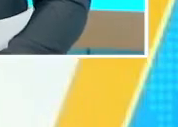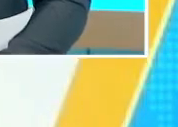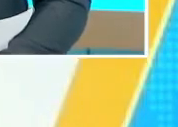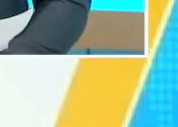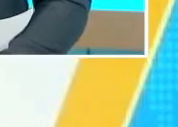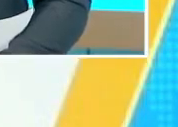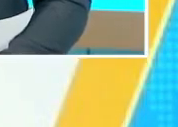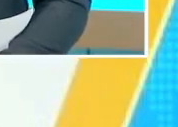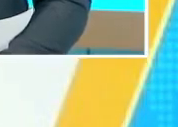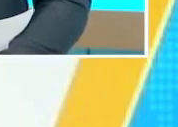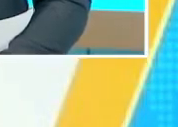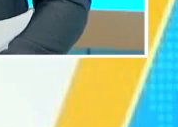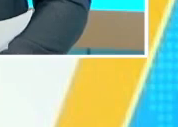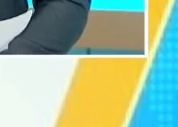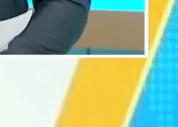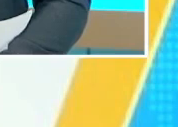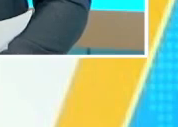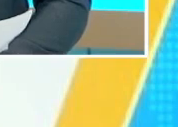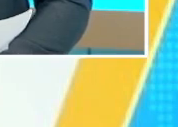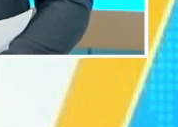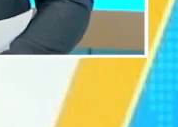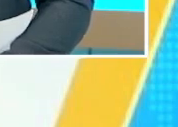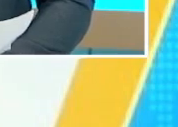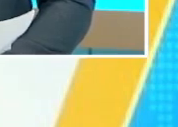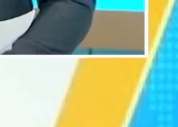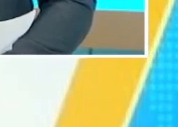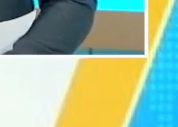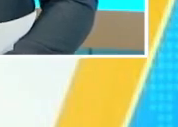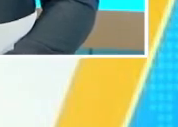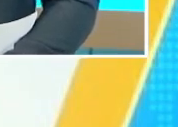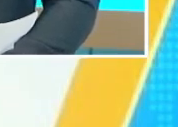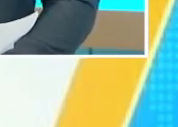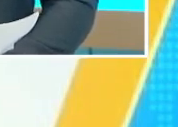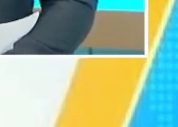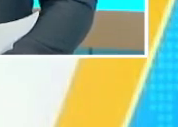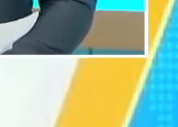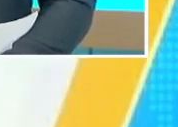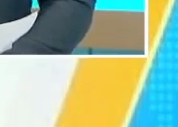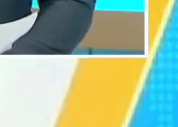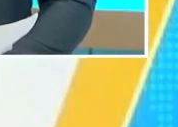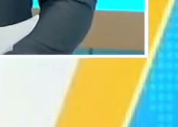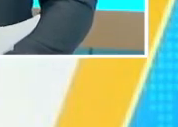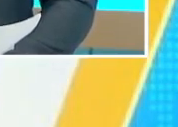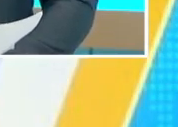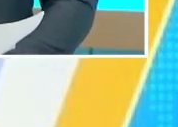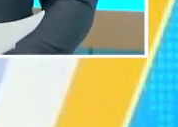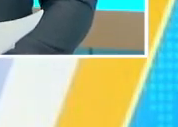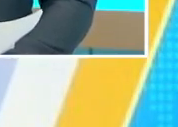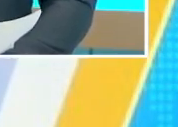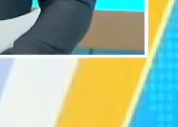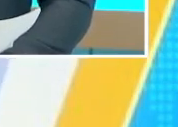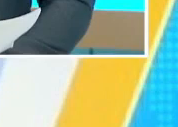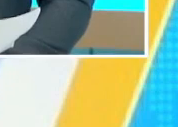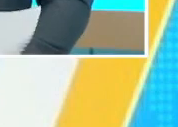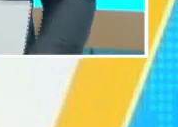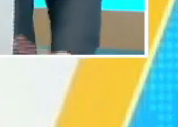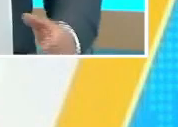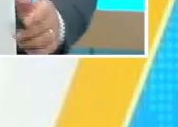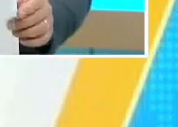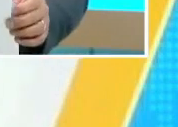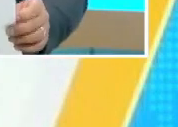Happy weekend po sa ating lahat. Naway nabusog po kayo sa maiinit na balita sa oras na ito. 64 na araw ay Pasko na